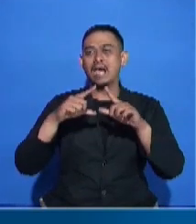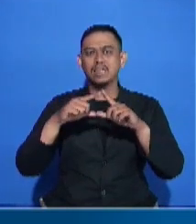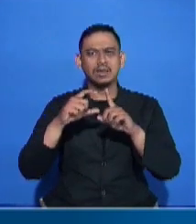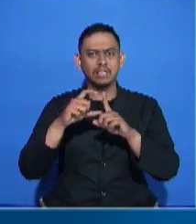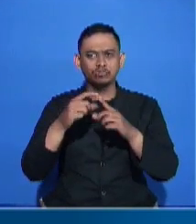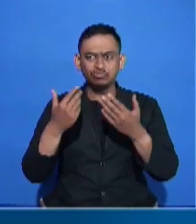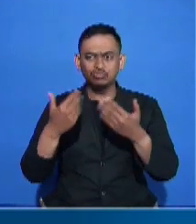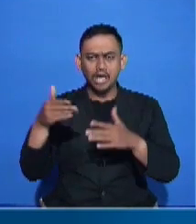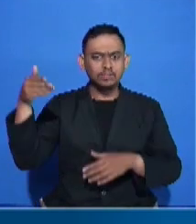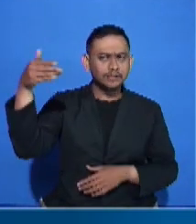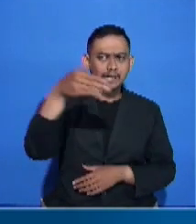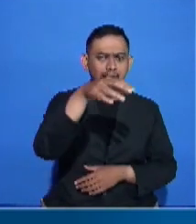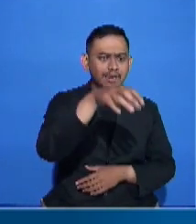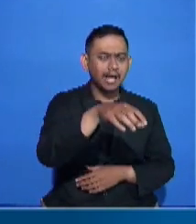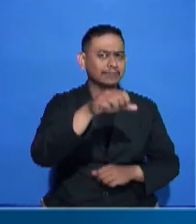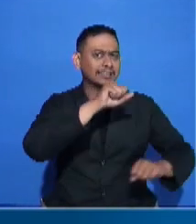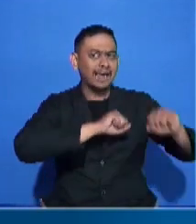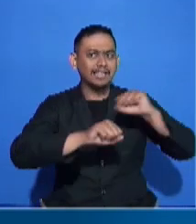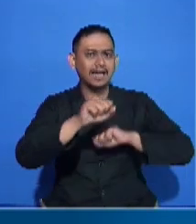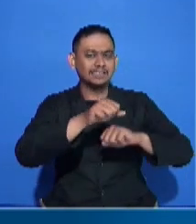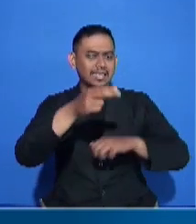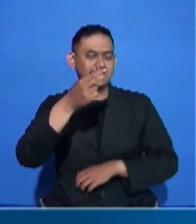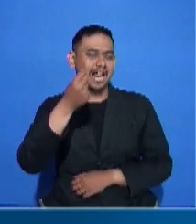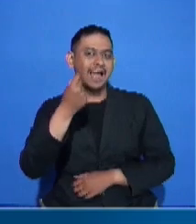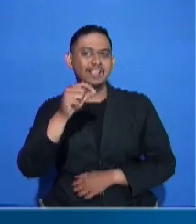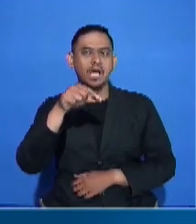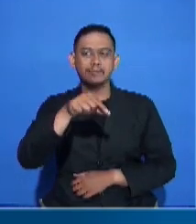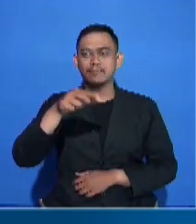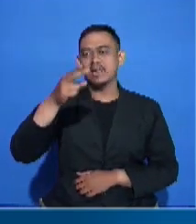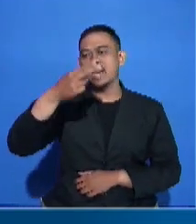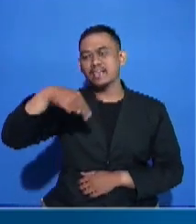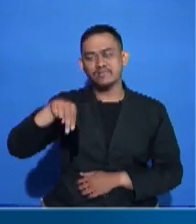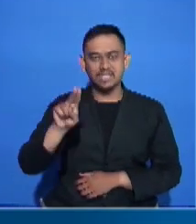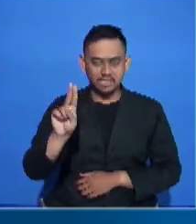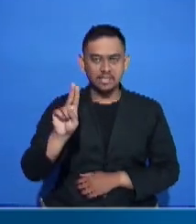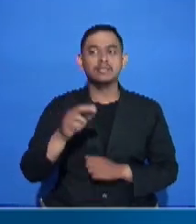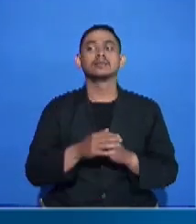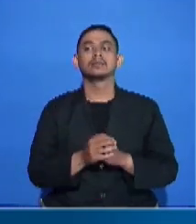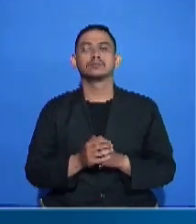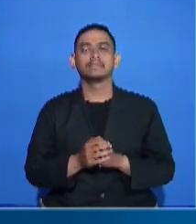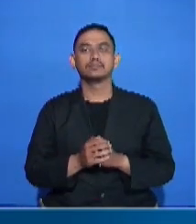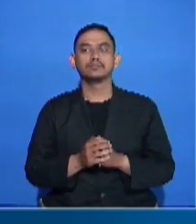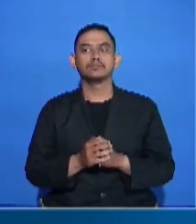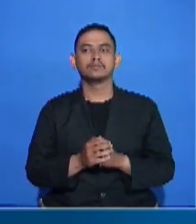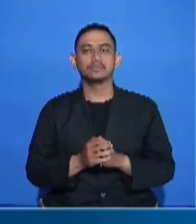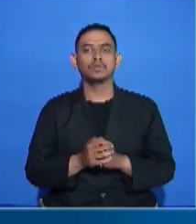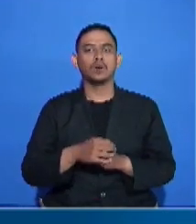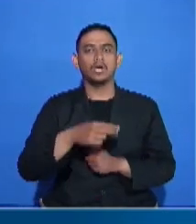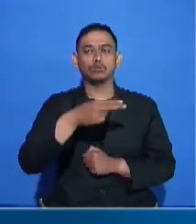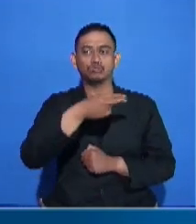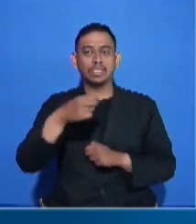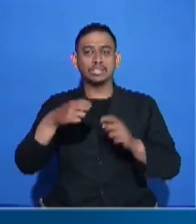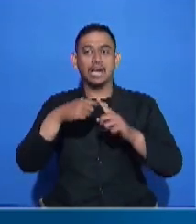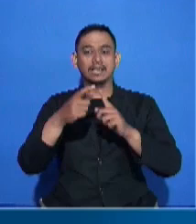usai melakukan kegiatan akademik di Norwegia sejatinya ia sampai di Indonesia melalui maskapai turkis Airlines pada 16